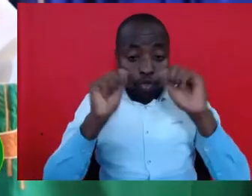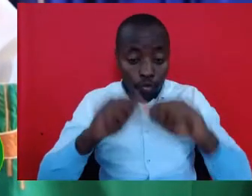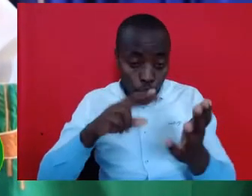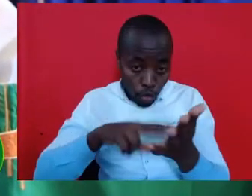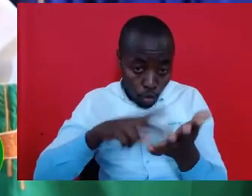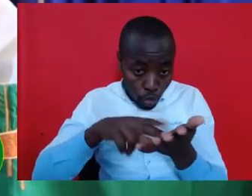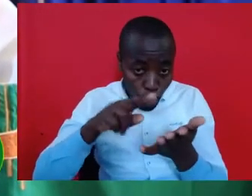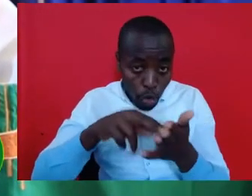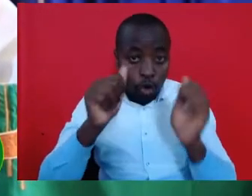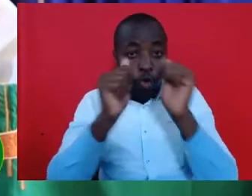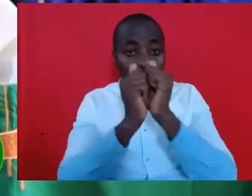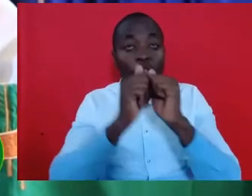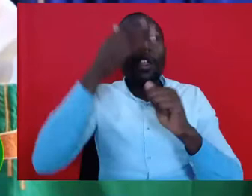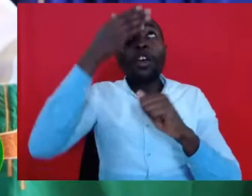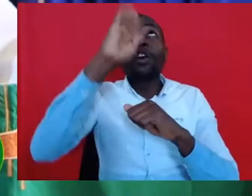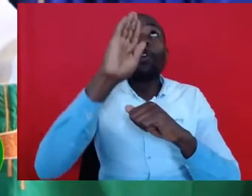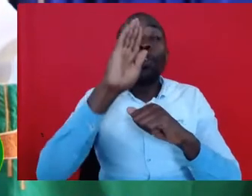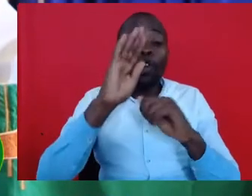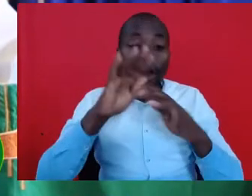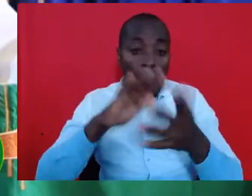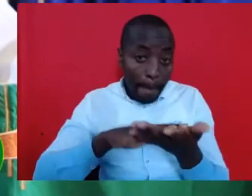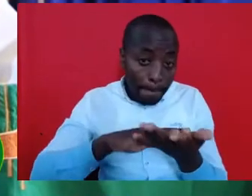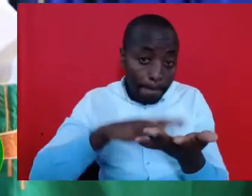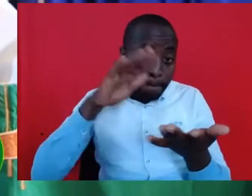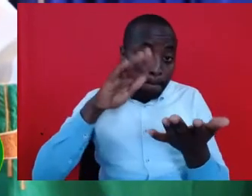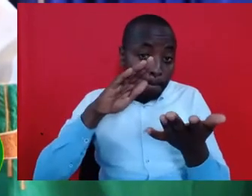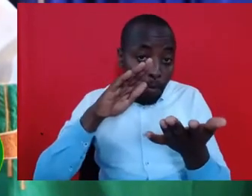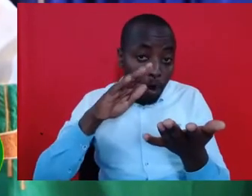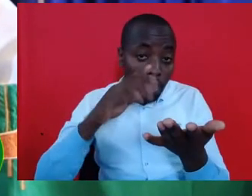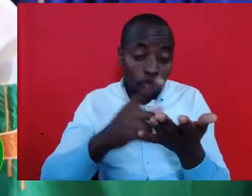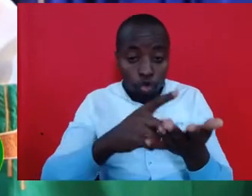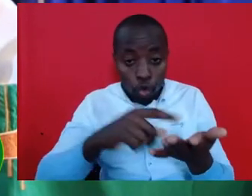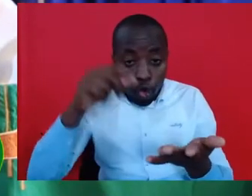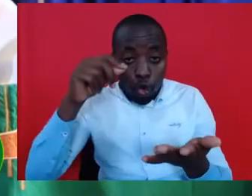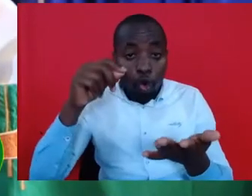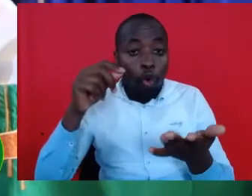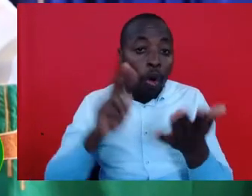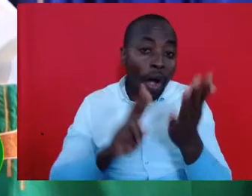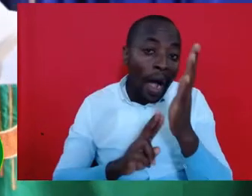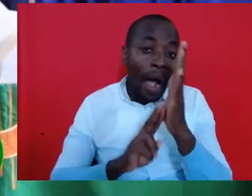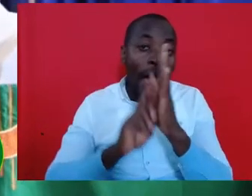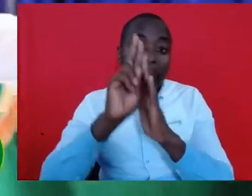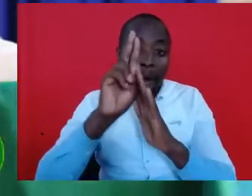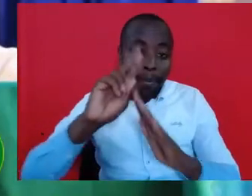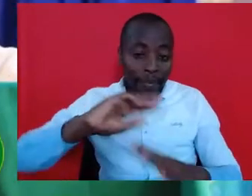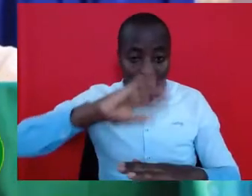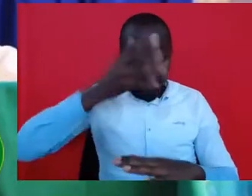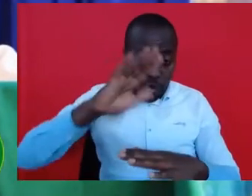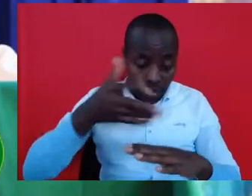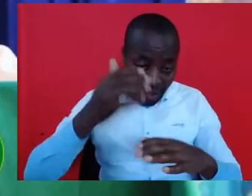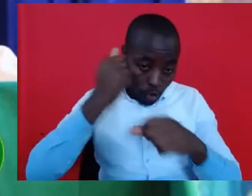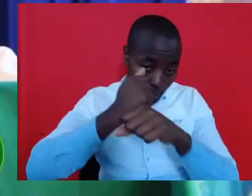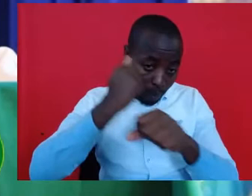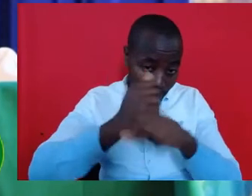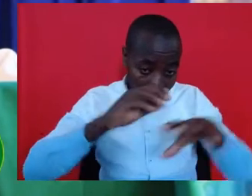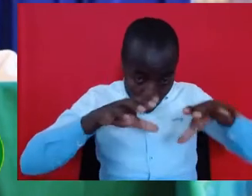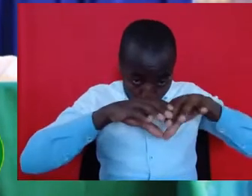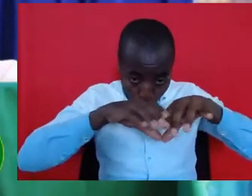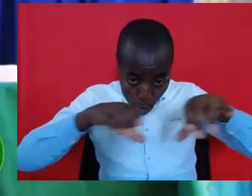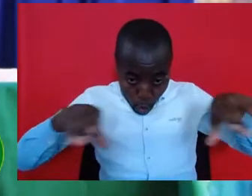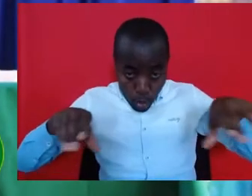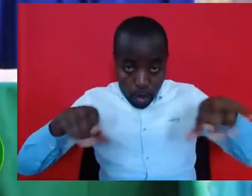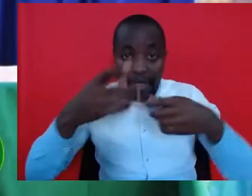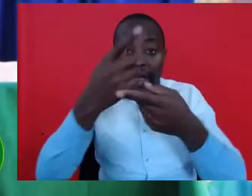wewe. Hasa katika kukwea mlima na kutengeneza mbao na kuja